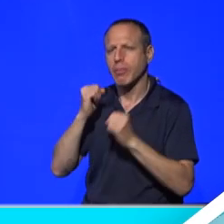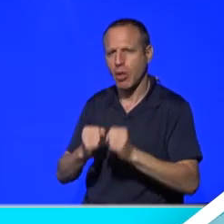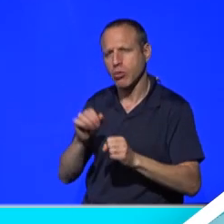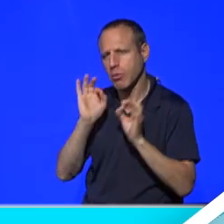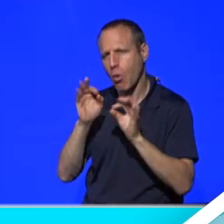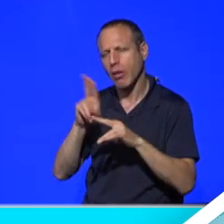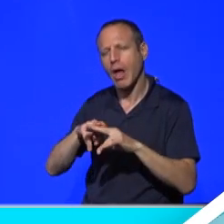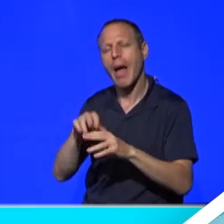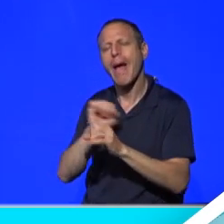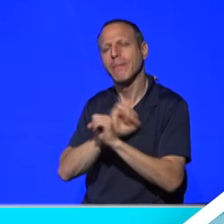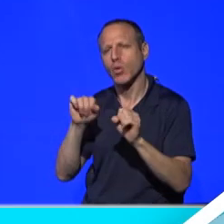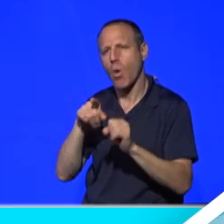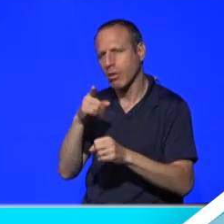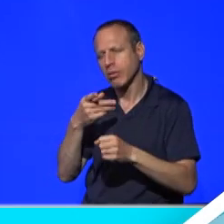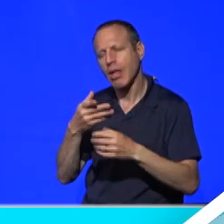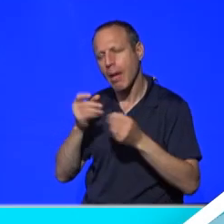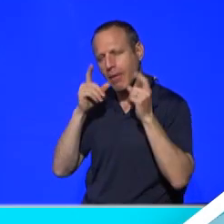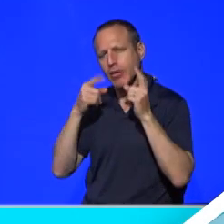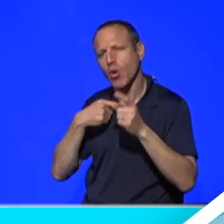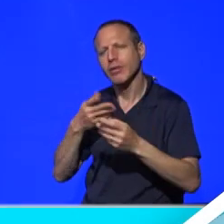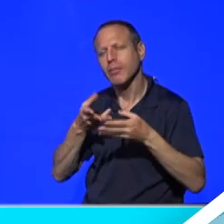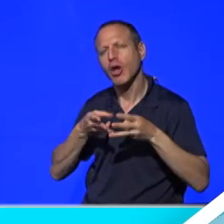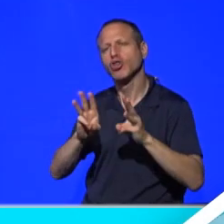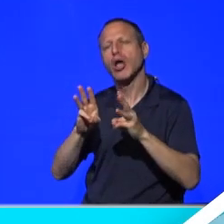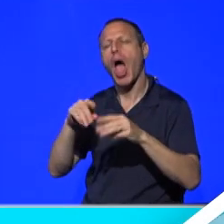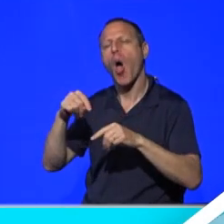אתה בהחלט מפתיע אותי בגישה האופטימית והראייה שלך.